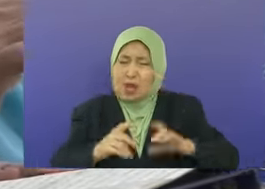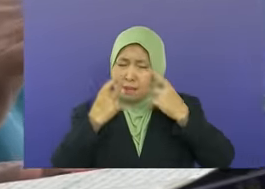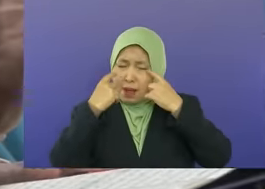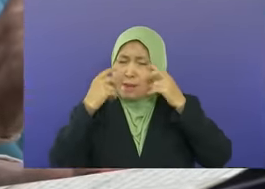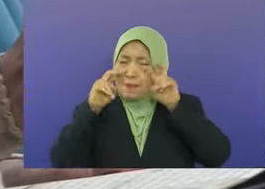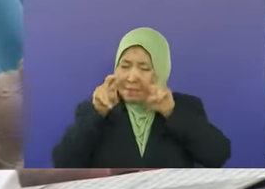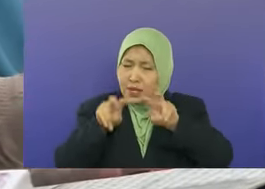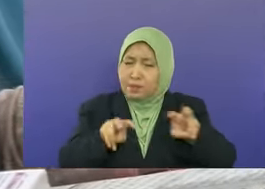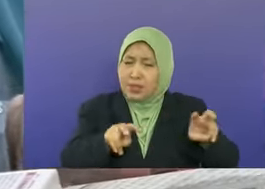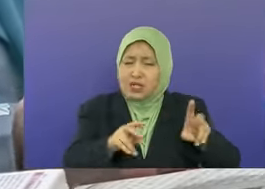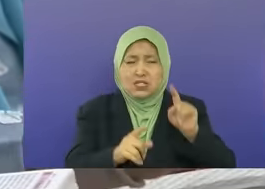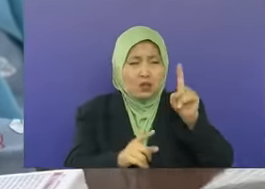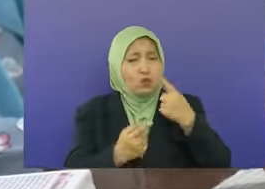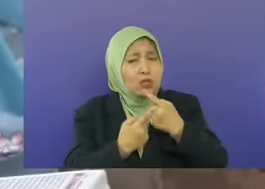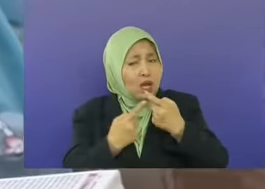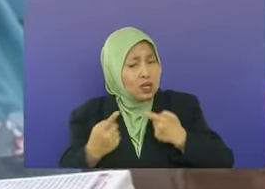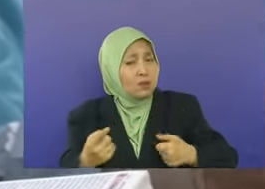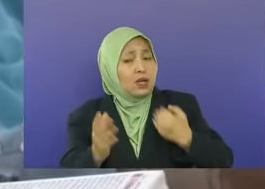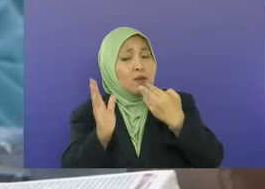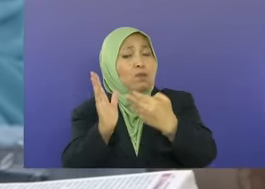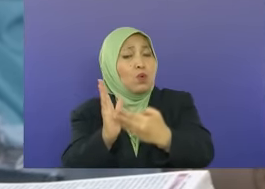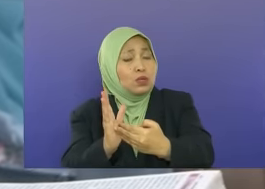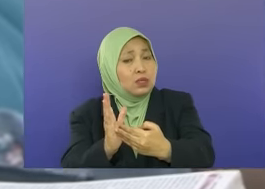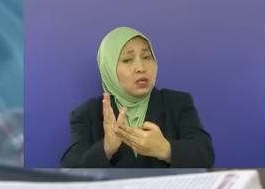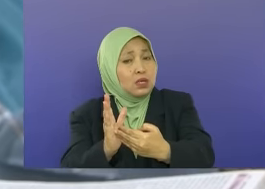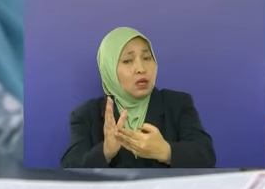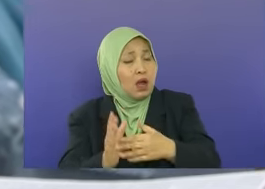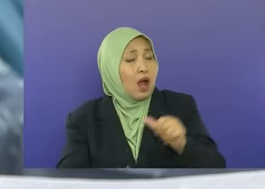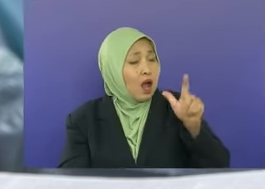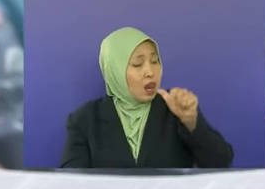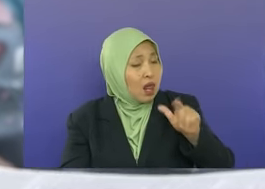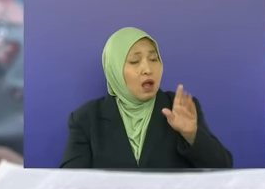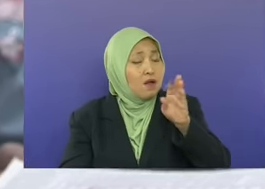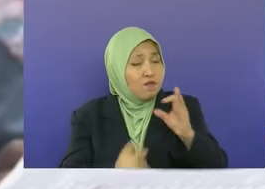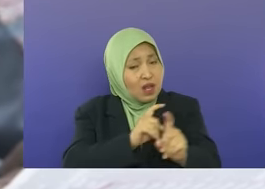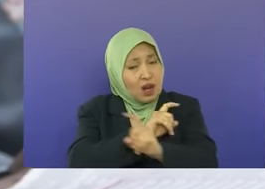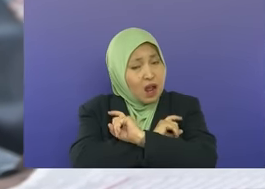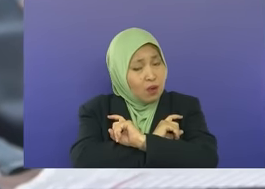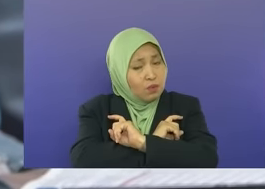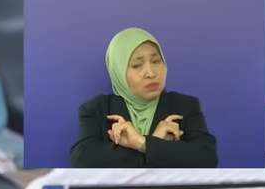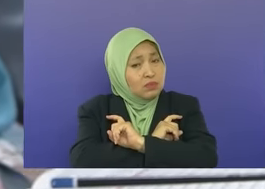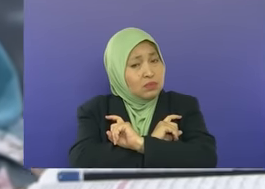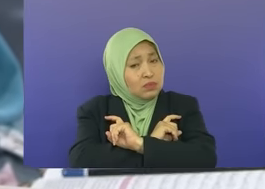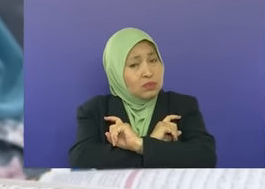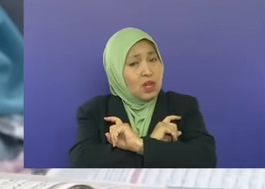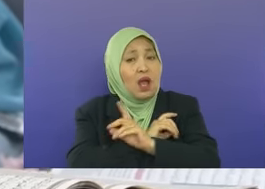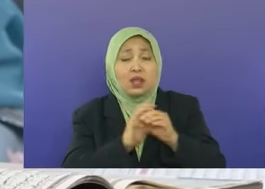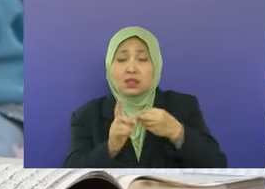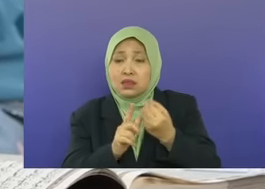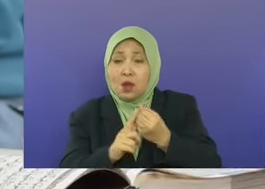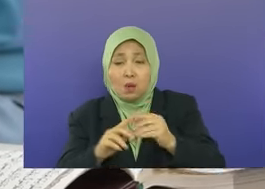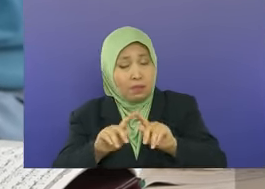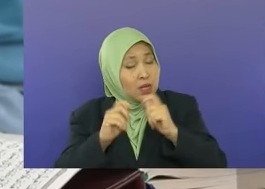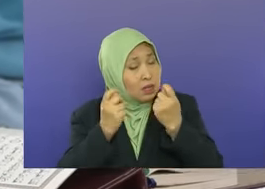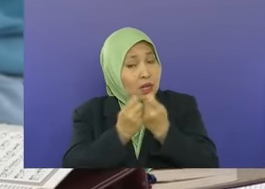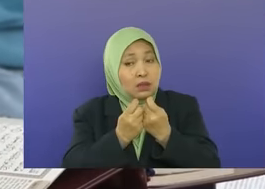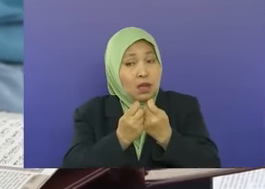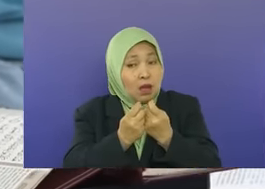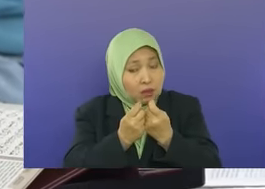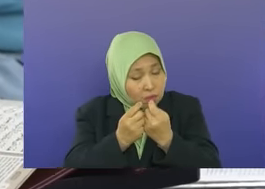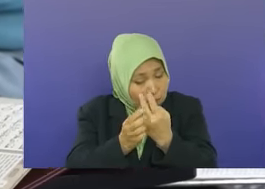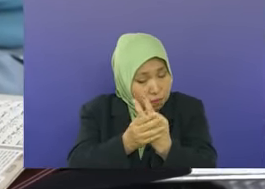salah satu daripada bukti bahwa Firaun ini di kalau eee tim ataupun pasukan Firaun ini